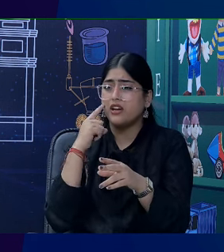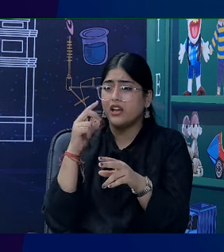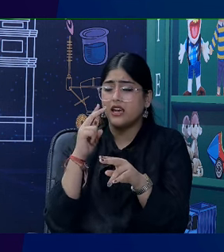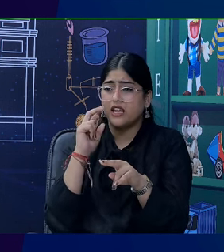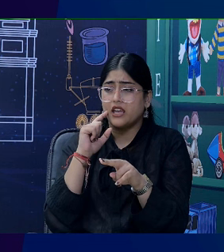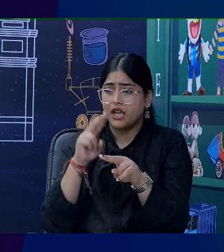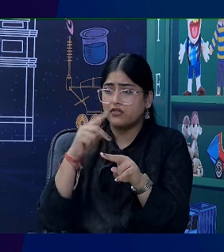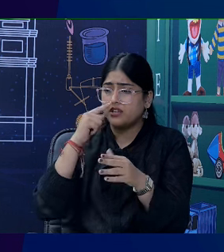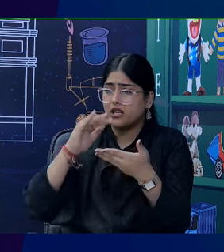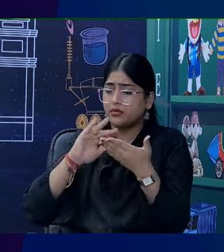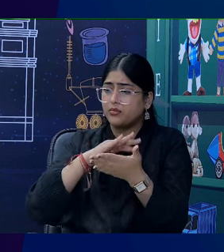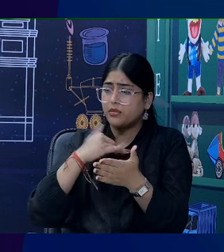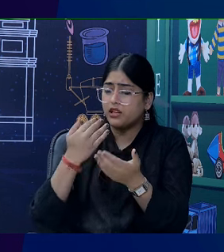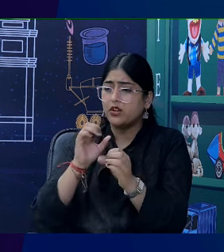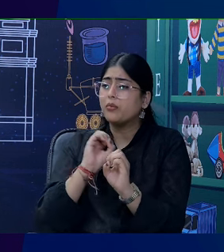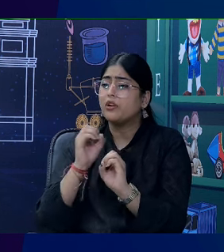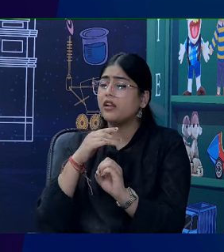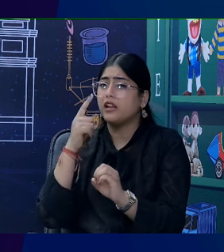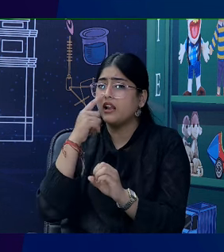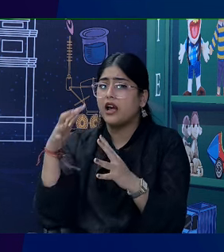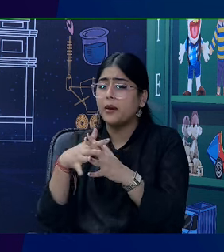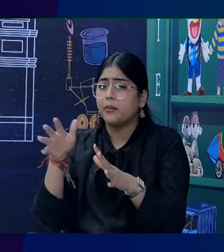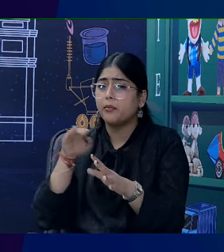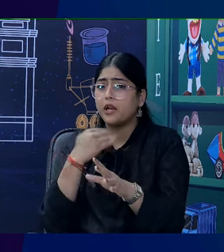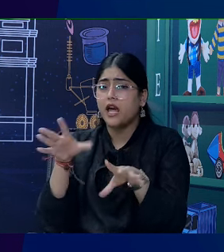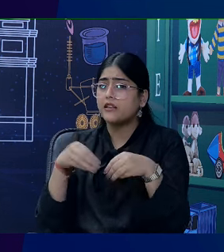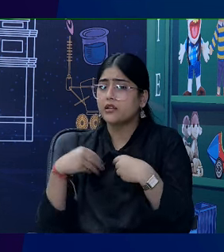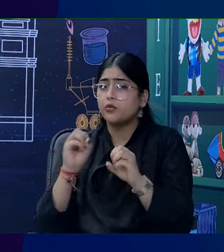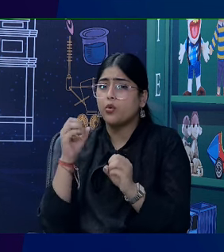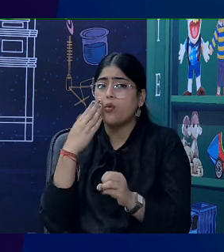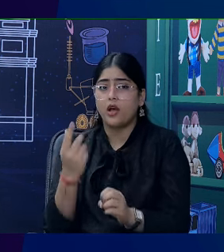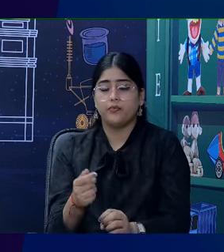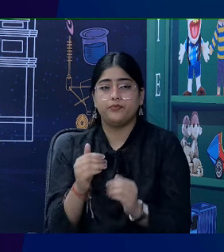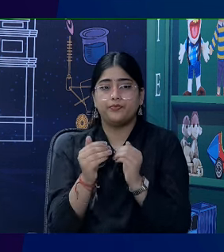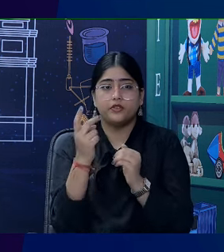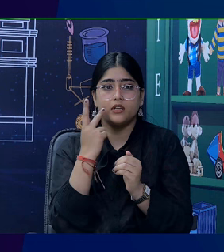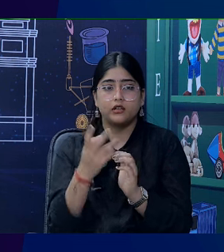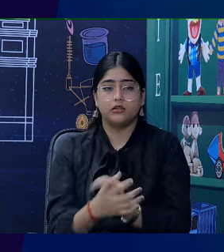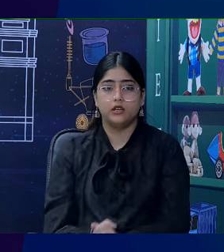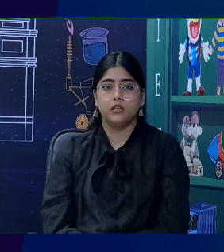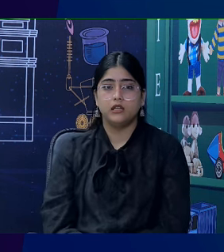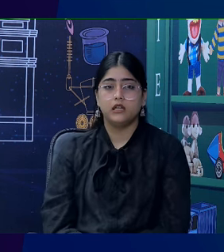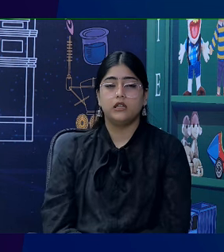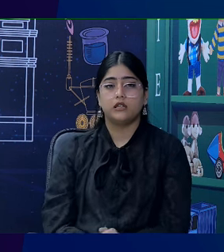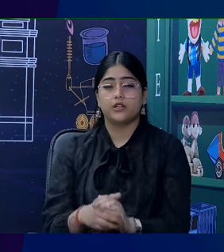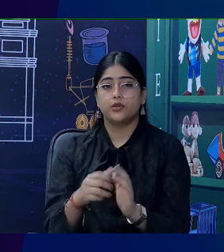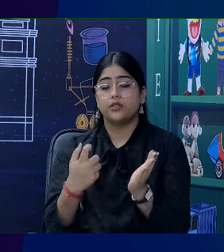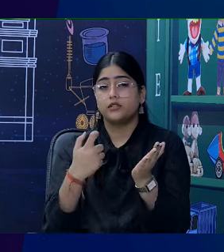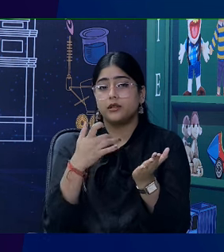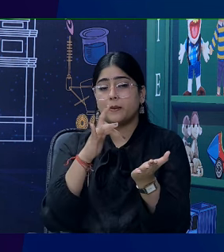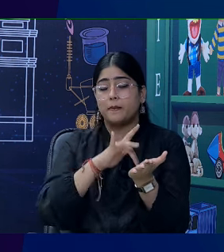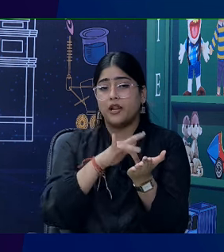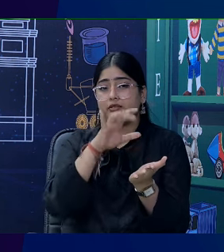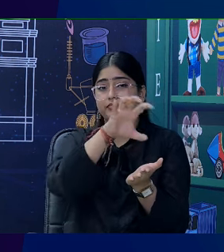चलिए ये तो हमें दो दो संस्कृति के बारे में बात कर ली अब आगे चलते हैं अब इन जो हमारे ये है रिजनल है उनसे थोड़ा सा अलग